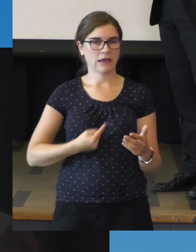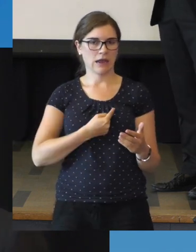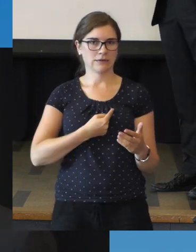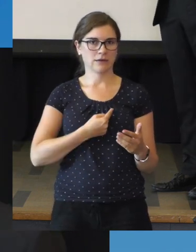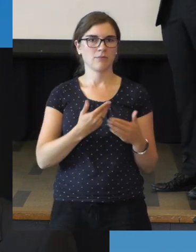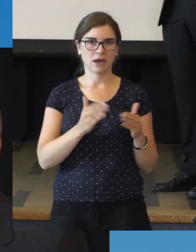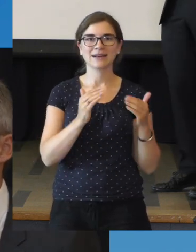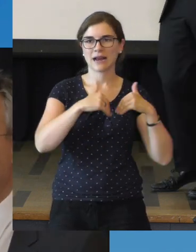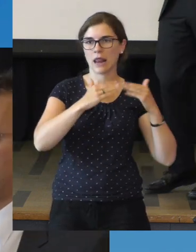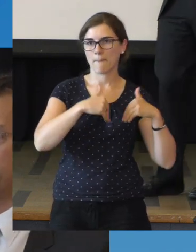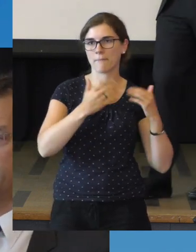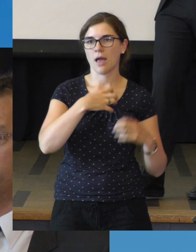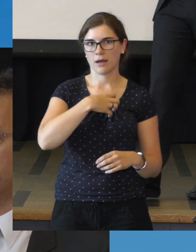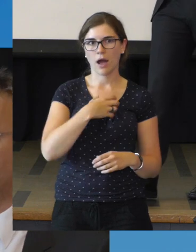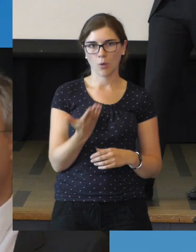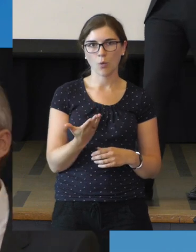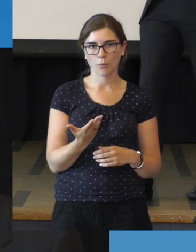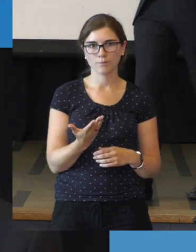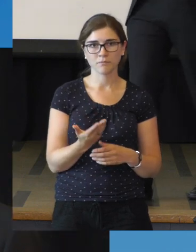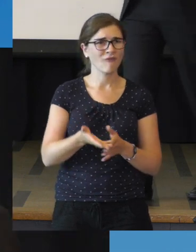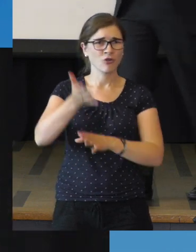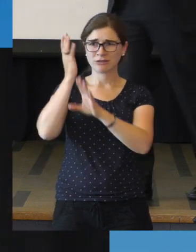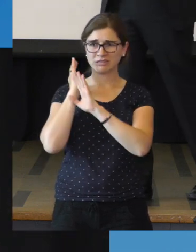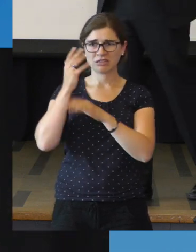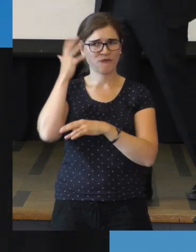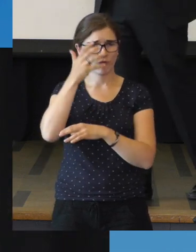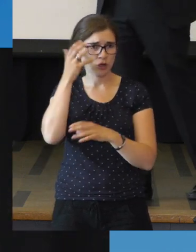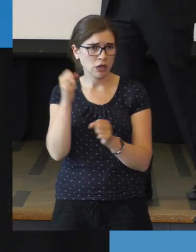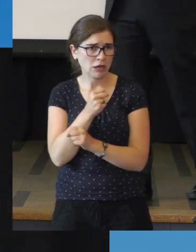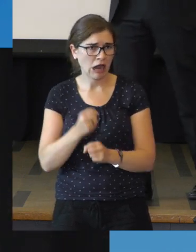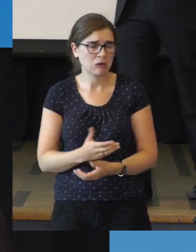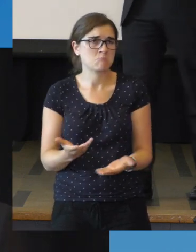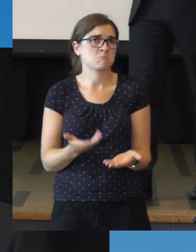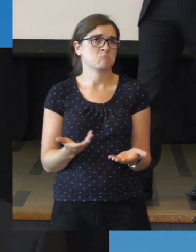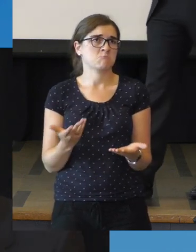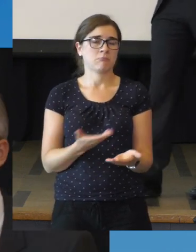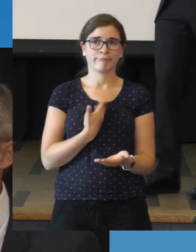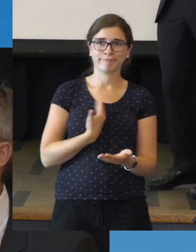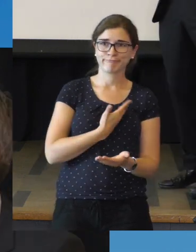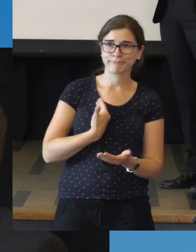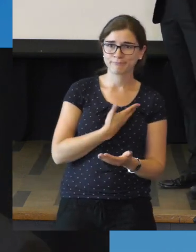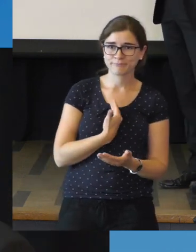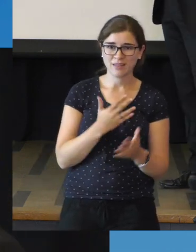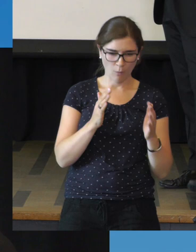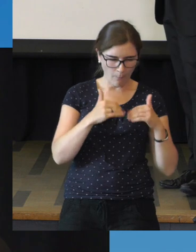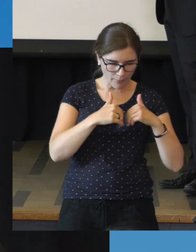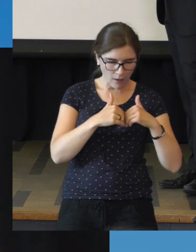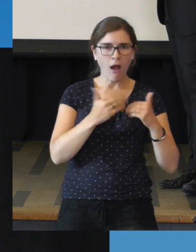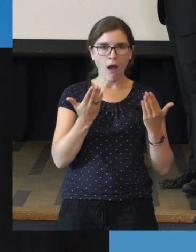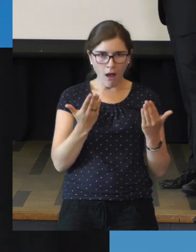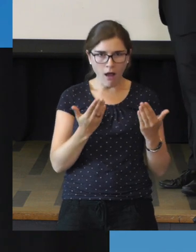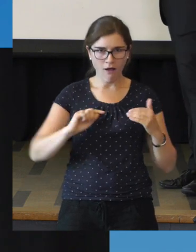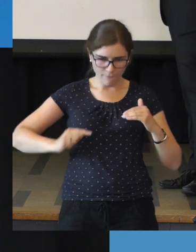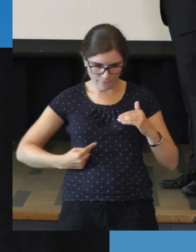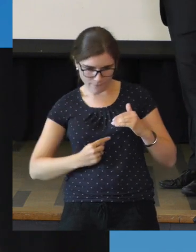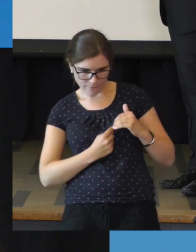bei Herzklappenerkrankungen. Eine Sache, die man sich vor 10 Jahren hat gar nicht vorstellen können, dass man Herzklappen so klein falten kann, dass man sie mit dem